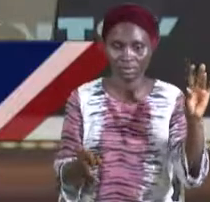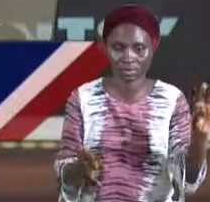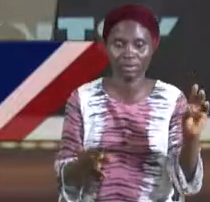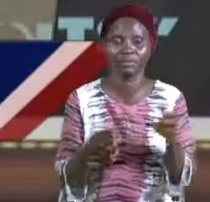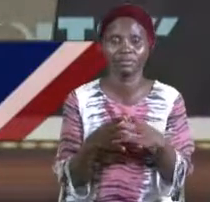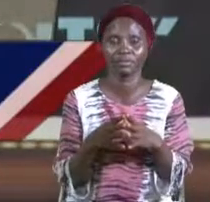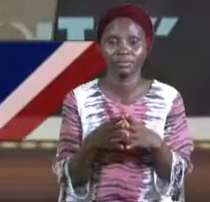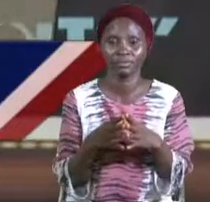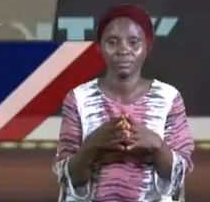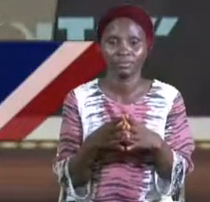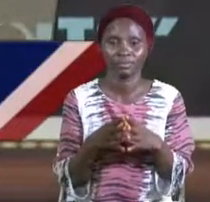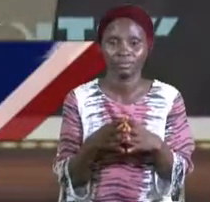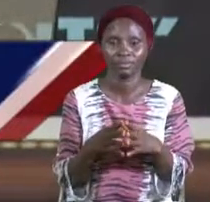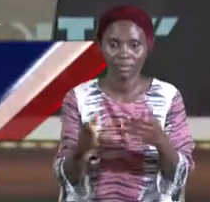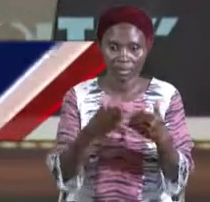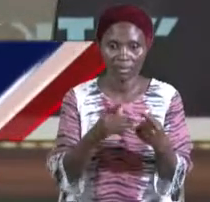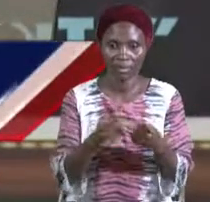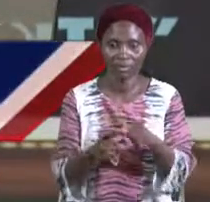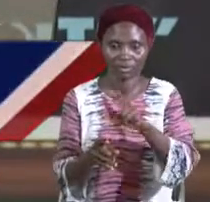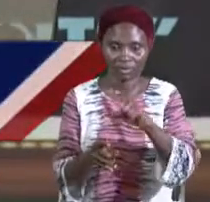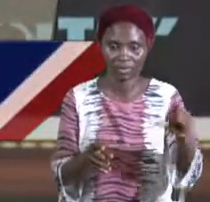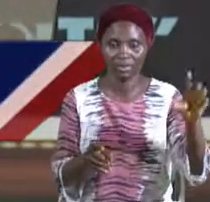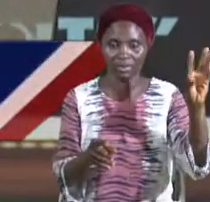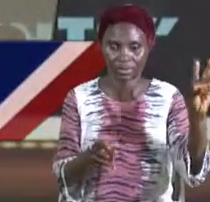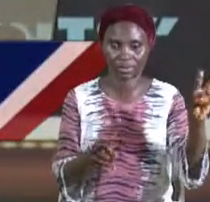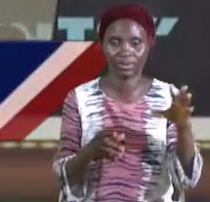lisons à partir du verset. Psaume 2,